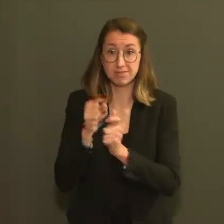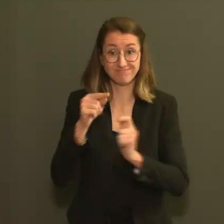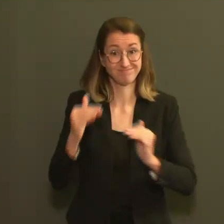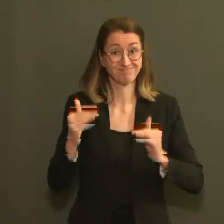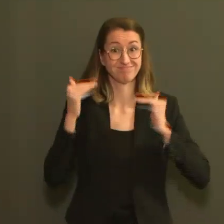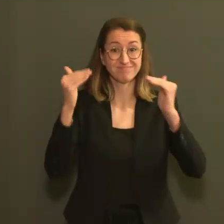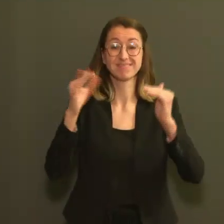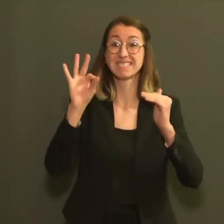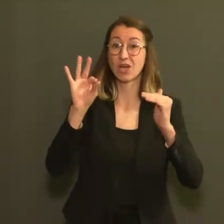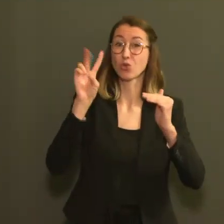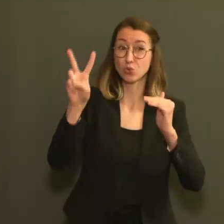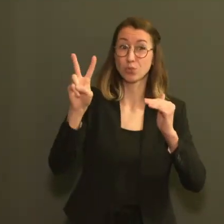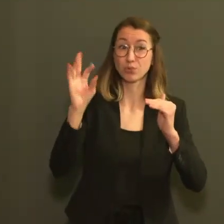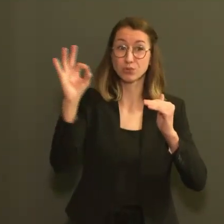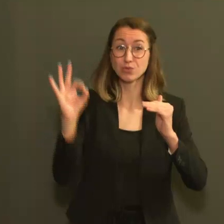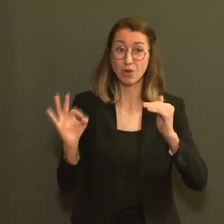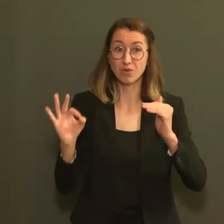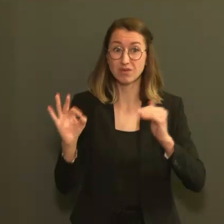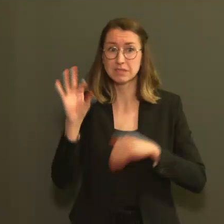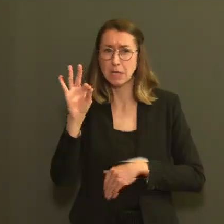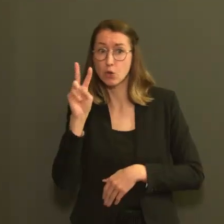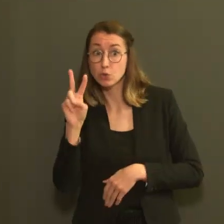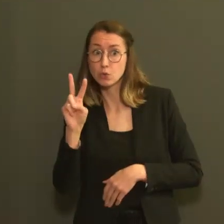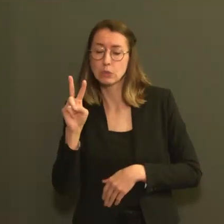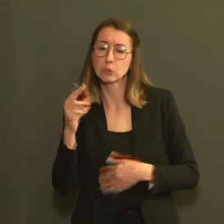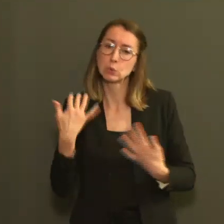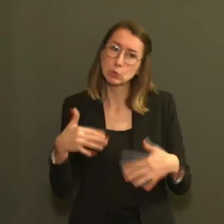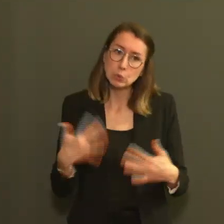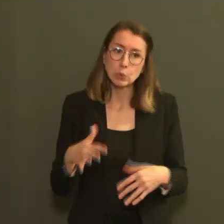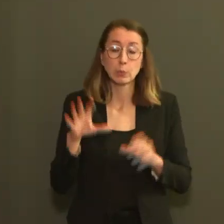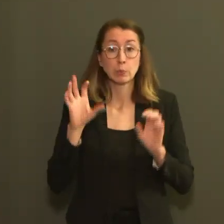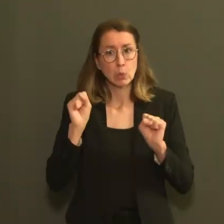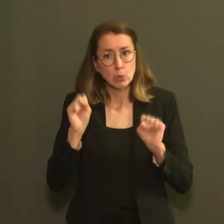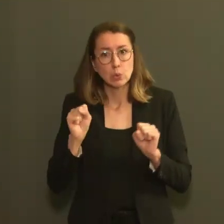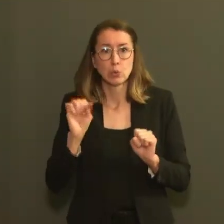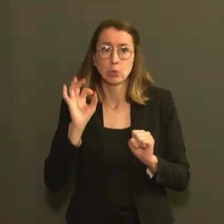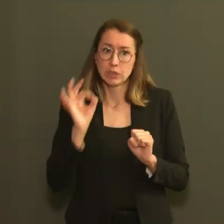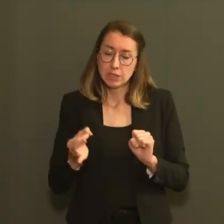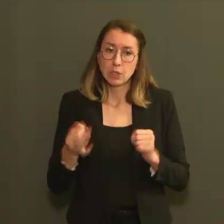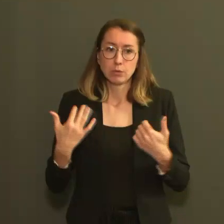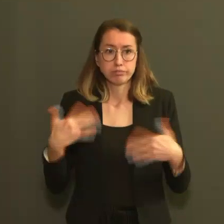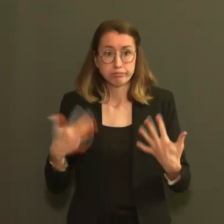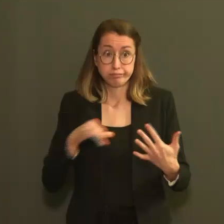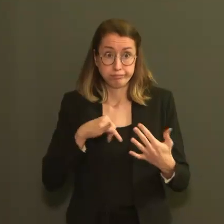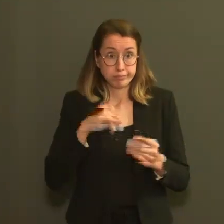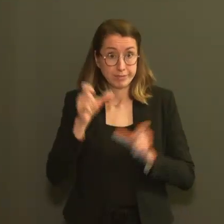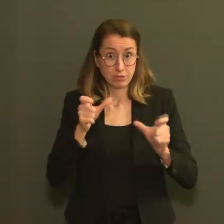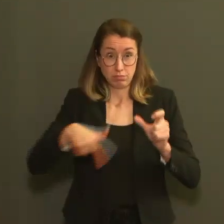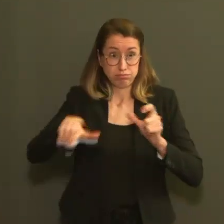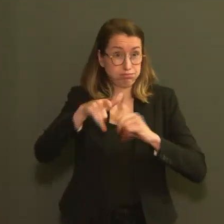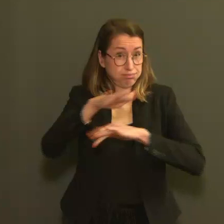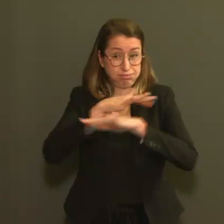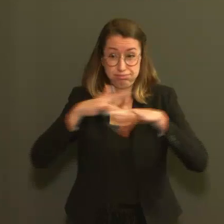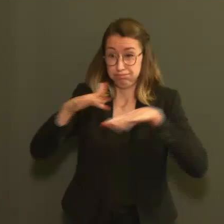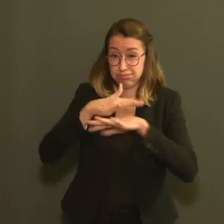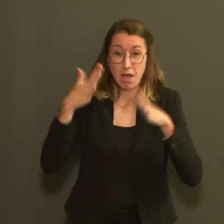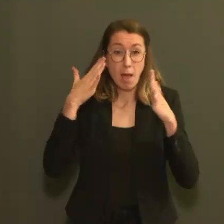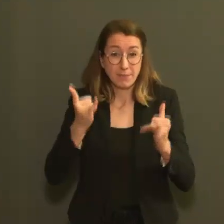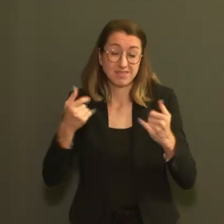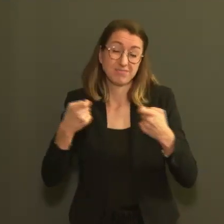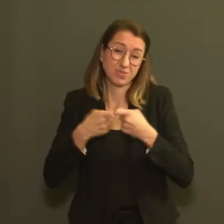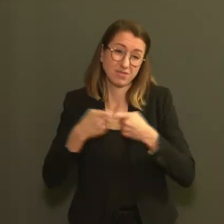évidemment considérable sur une entité où beaucoup de personnes habitent. Mais il faut souligner que l'augmentation